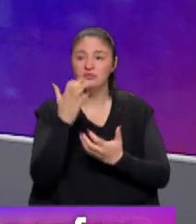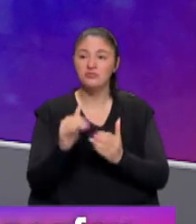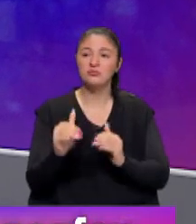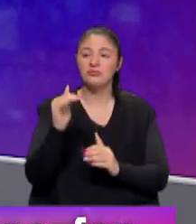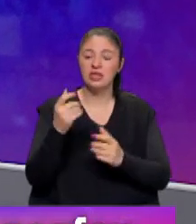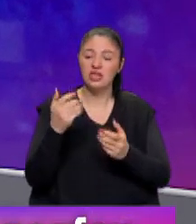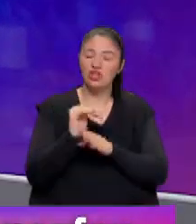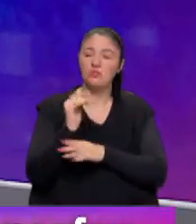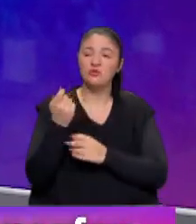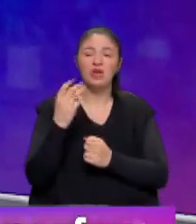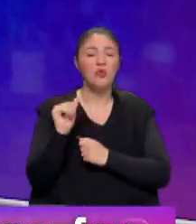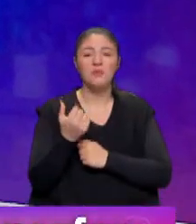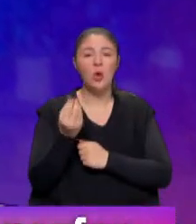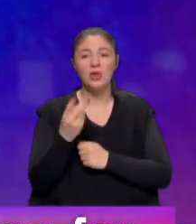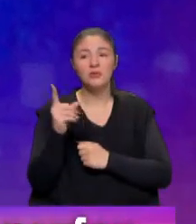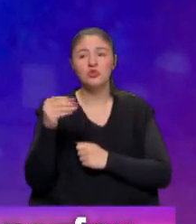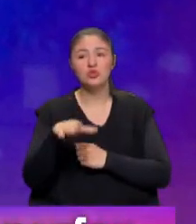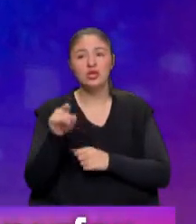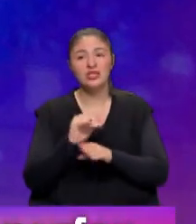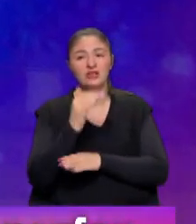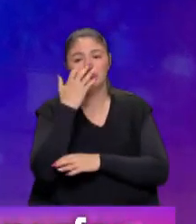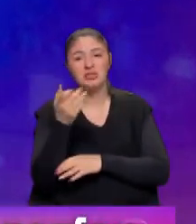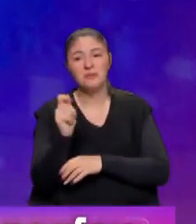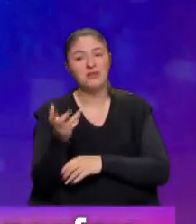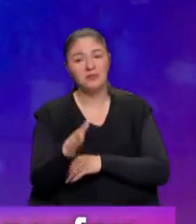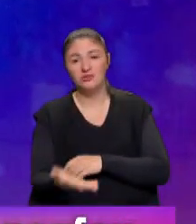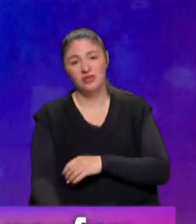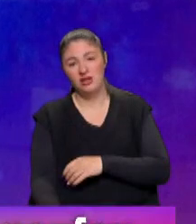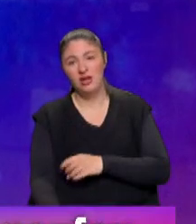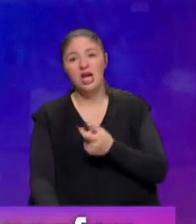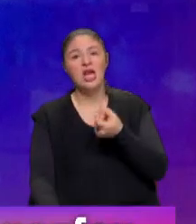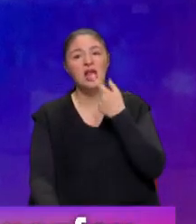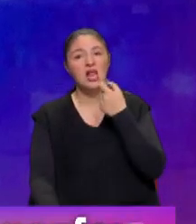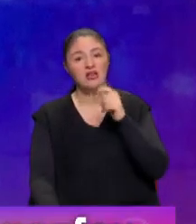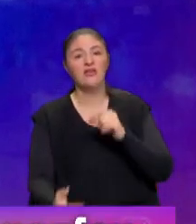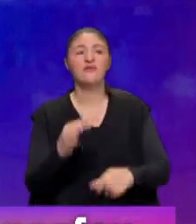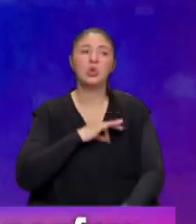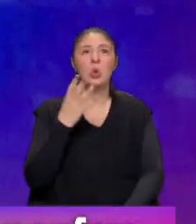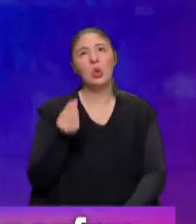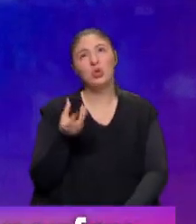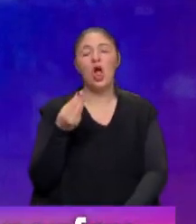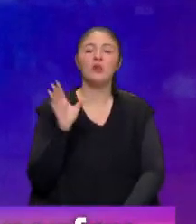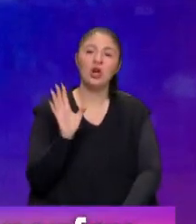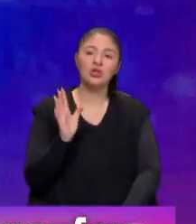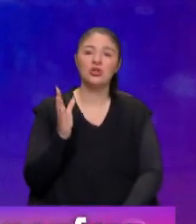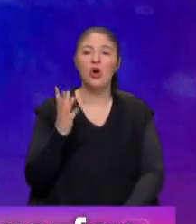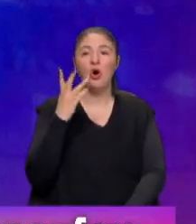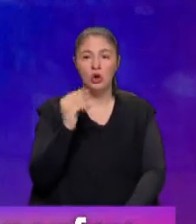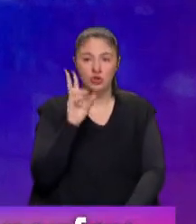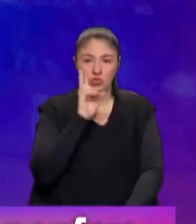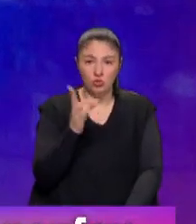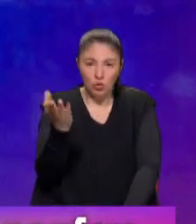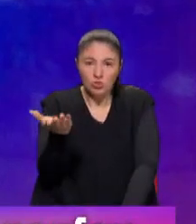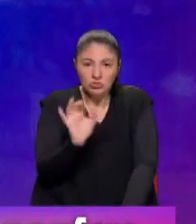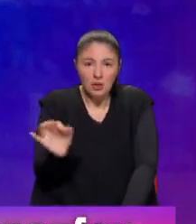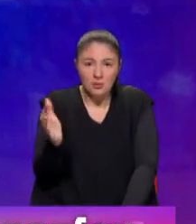çalışıyor. Daha önemli ne olabilir bu çocukları yaşatmaktan başka? İlaç fayda ediyordu, etmiyordu. Ettiğini de